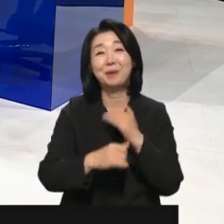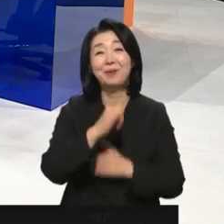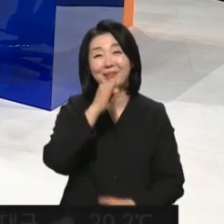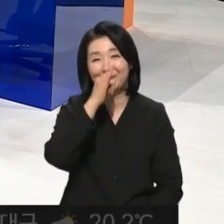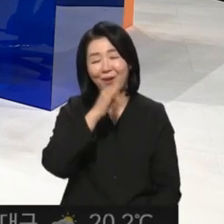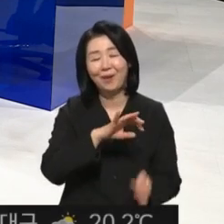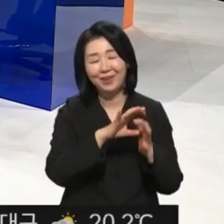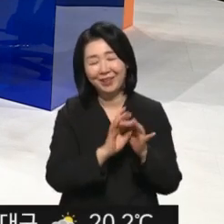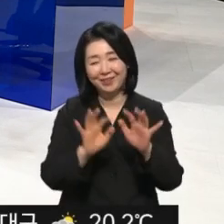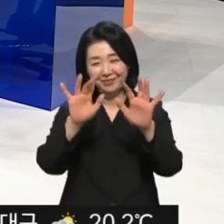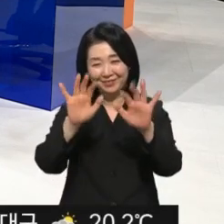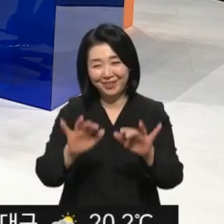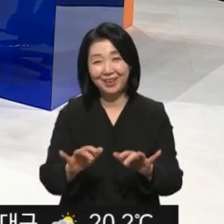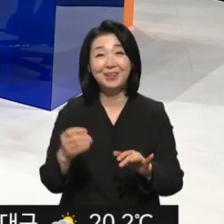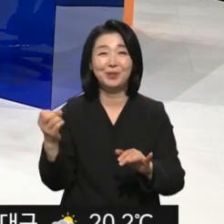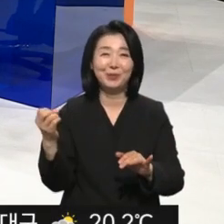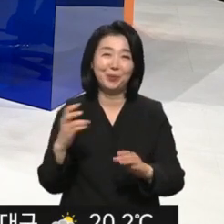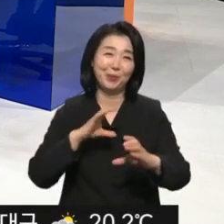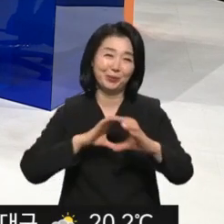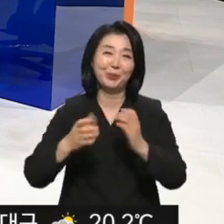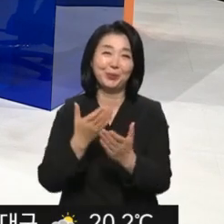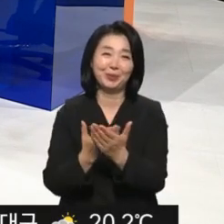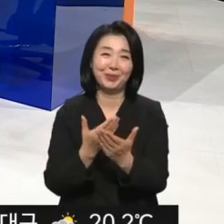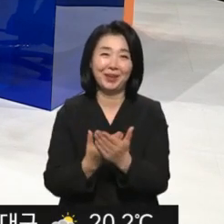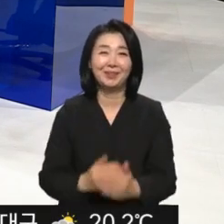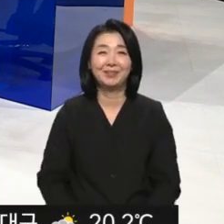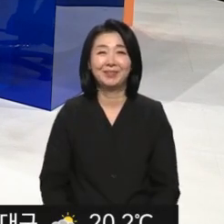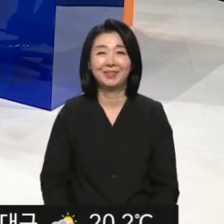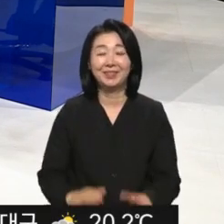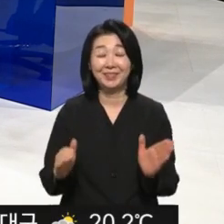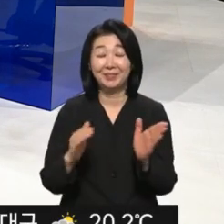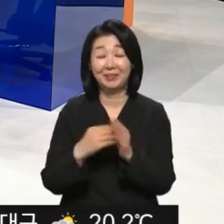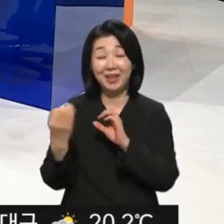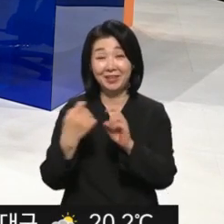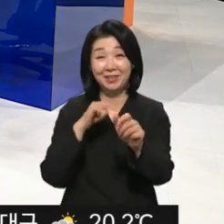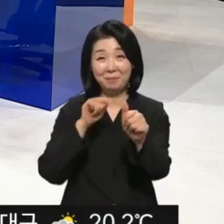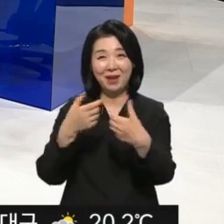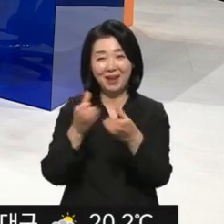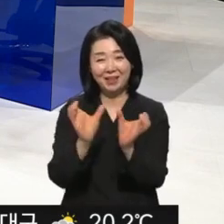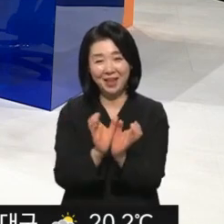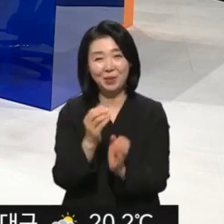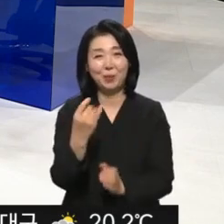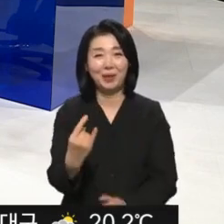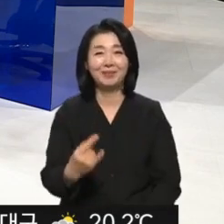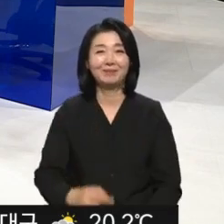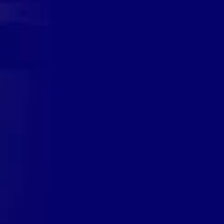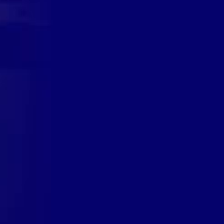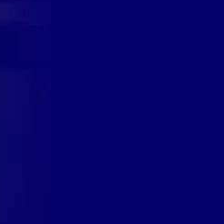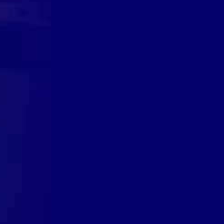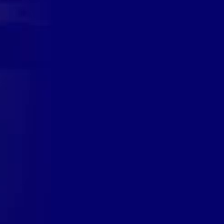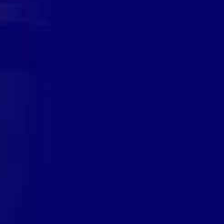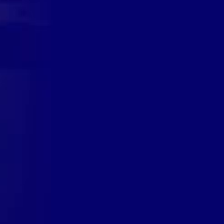남아있으니까요. 계속해서 댓글과 함께 소통해 주시면 좋겠습니다. 지금까지 응답하라 다정이었습니다.